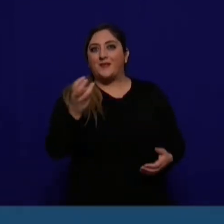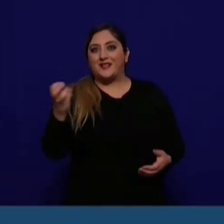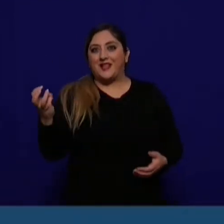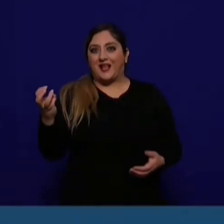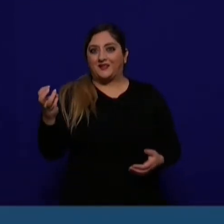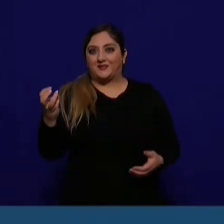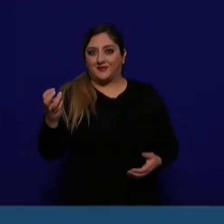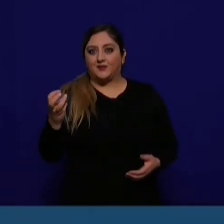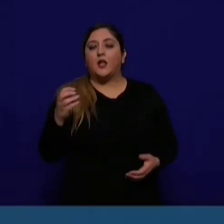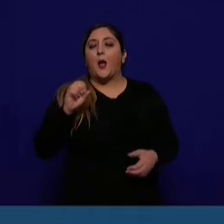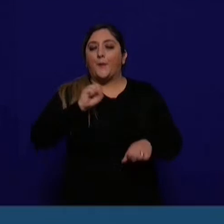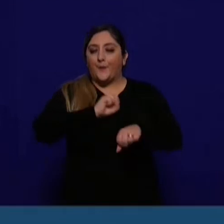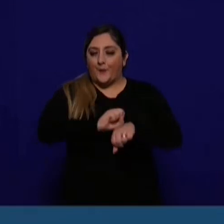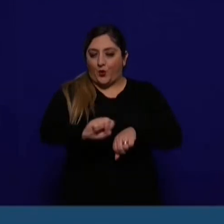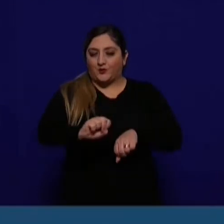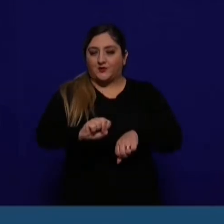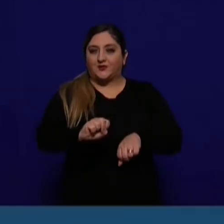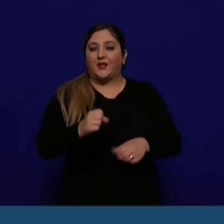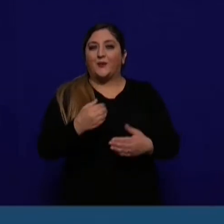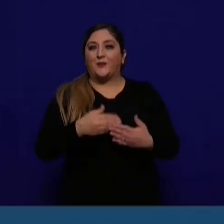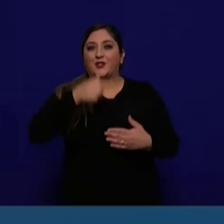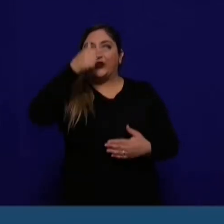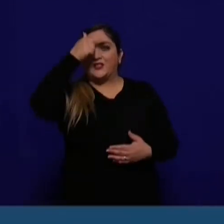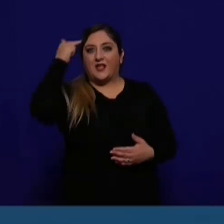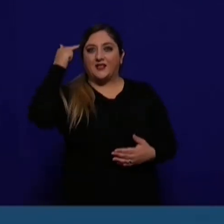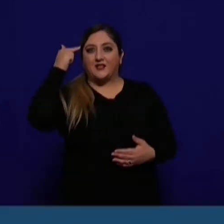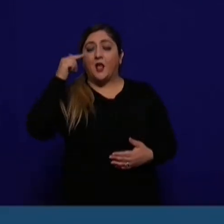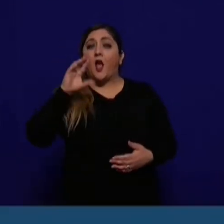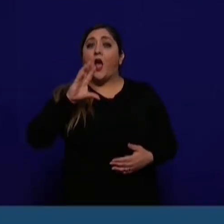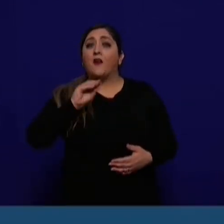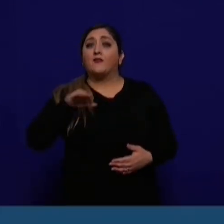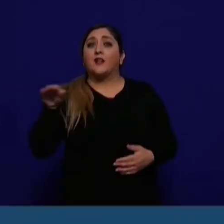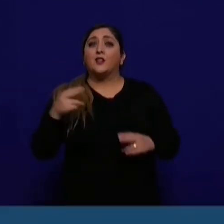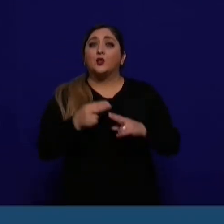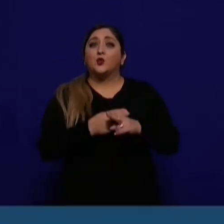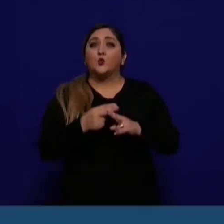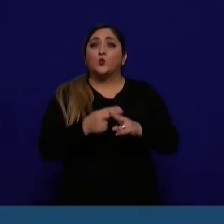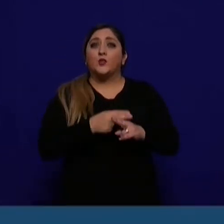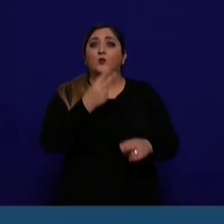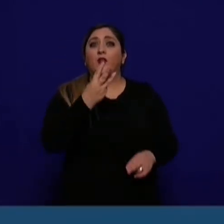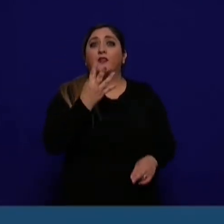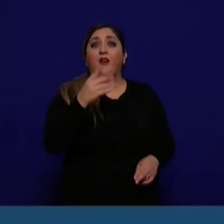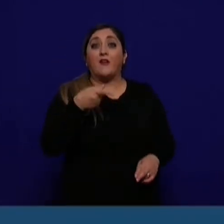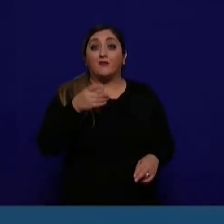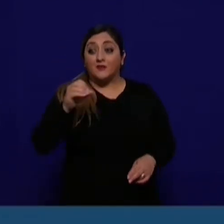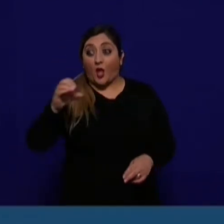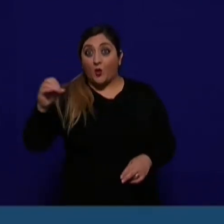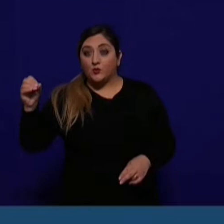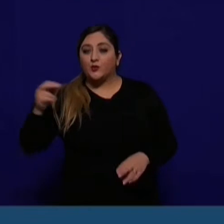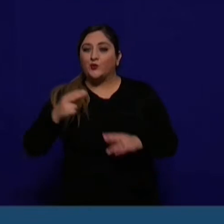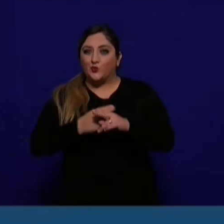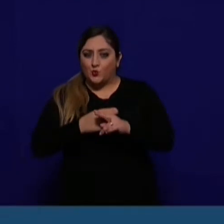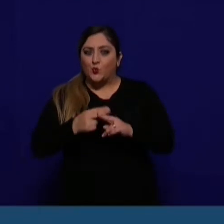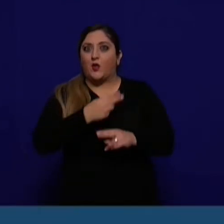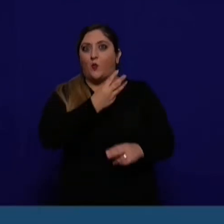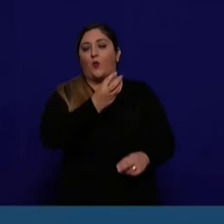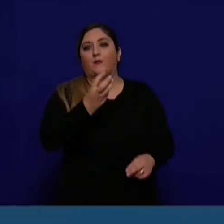fuq covidtest.gov.mt. Kellna sa issa l fuq minn 35,000 persuna li ibbukja b'dan il-mod.